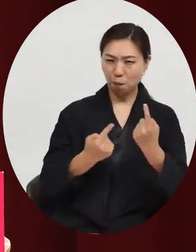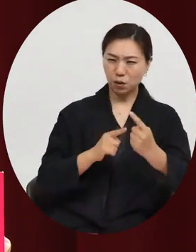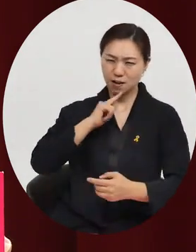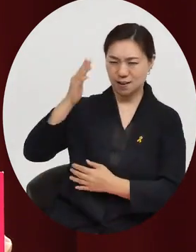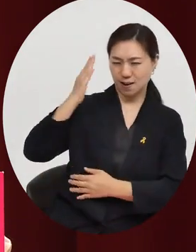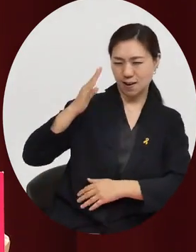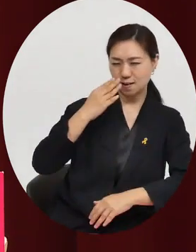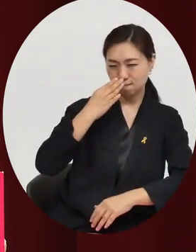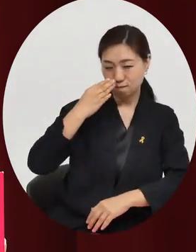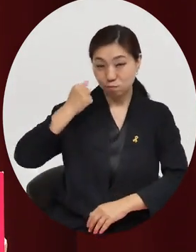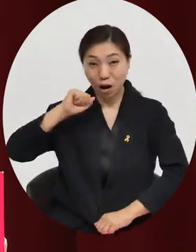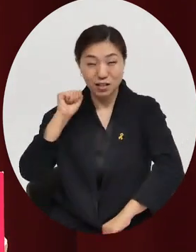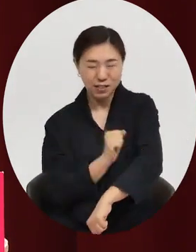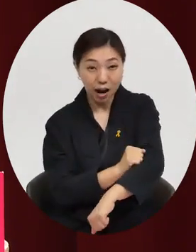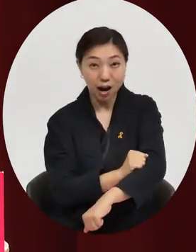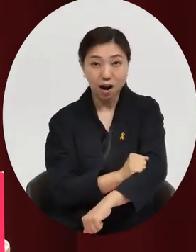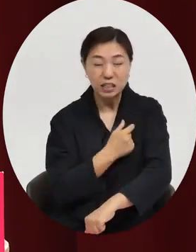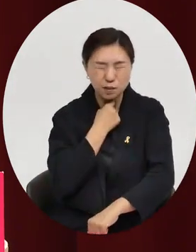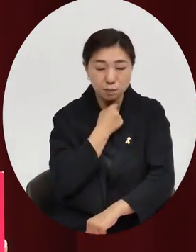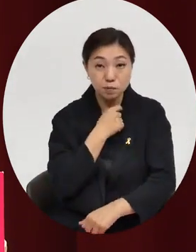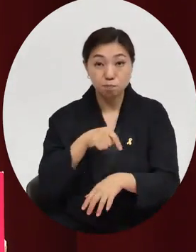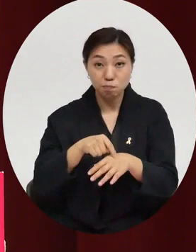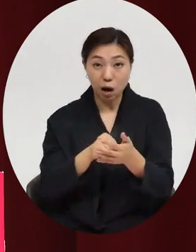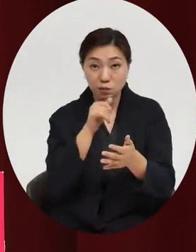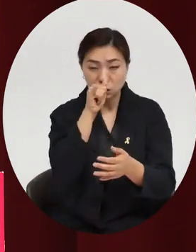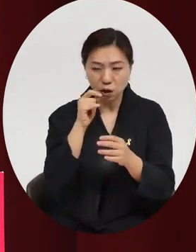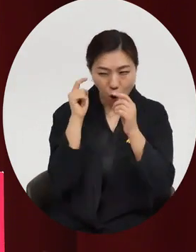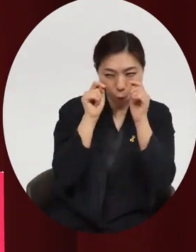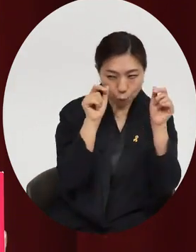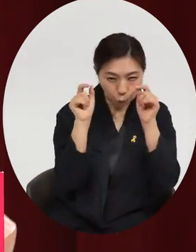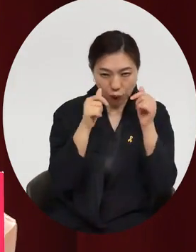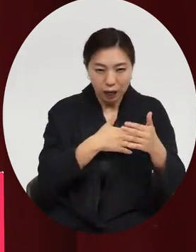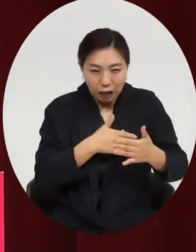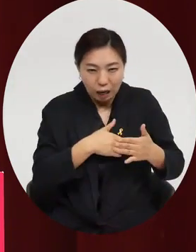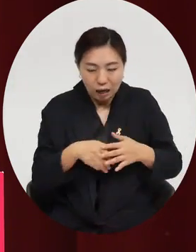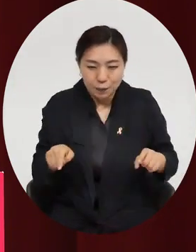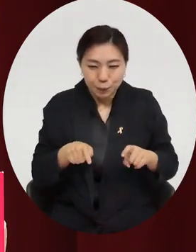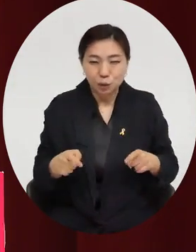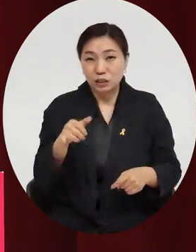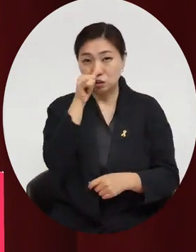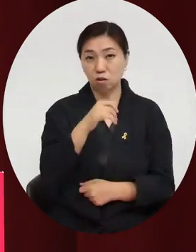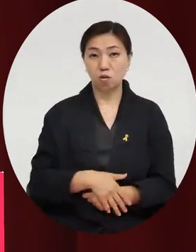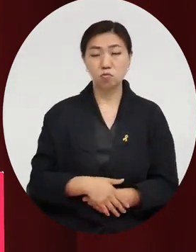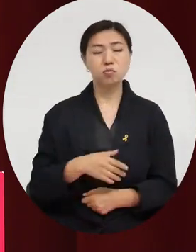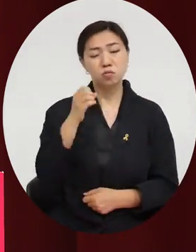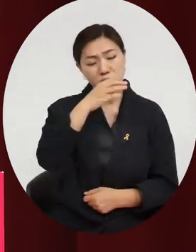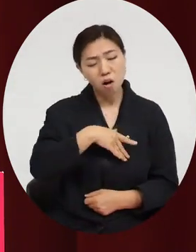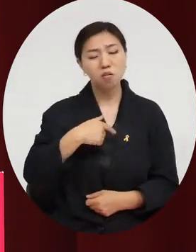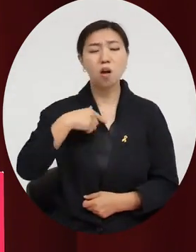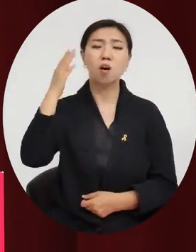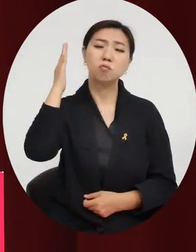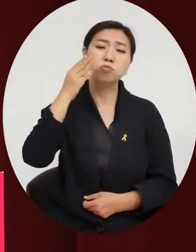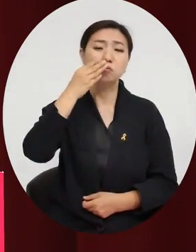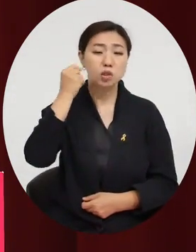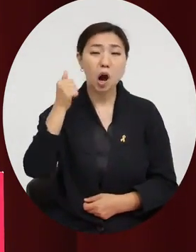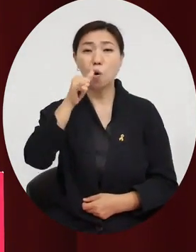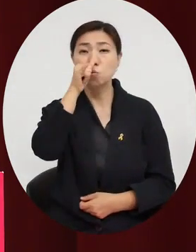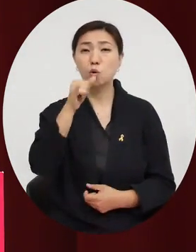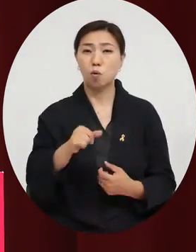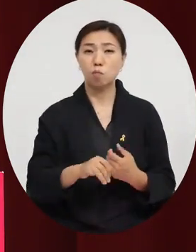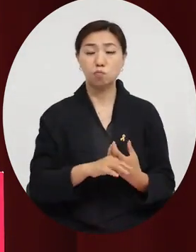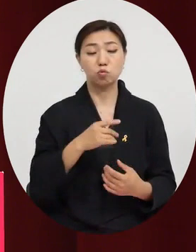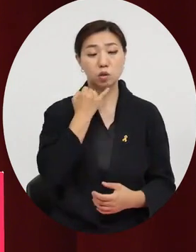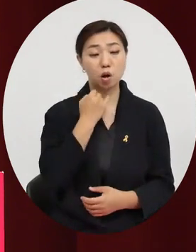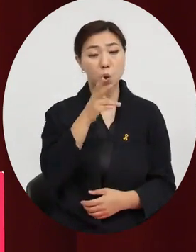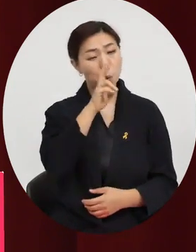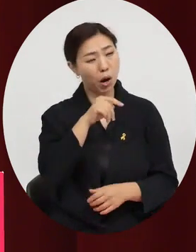말을 잘하겠다 하면 떨리고 눈치 보이는 거예요. 그냥 뭐 자기 하고 싶은 얘기 하고 가면 되는 거예요. 제가 노래 한